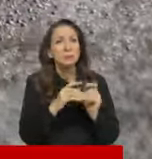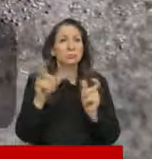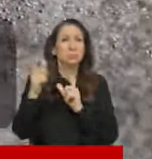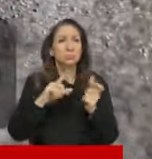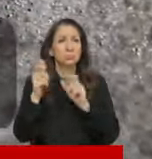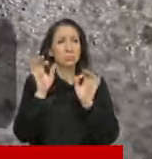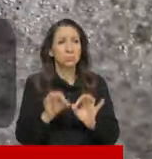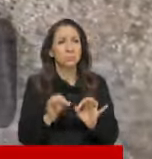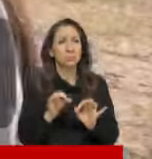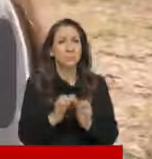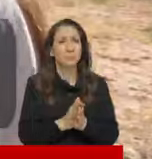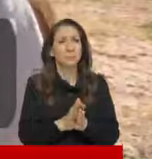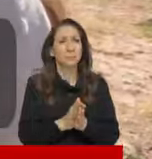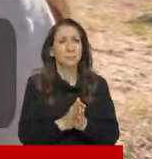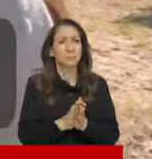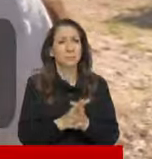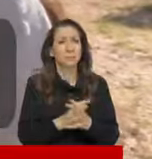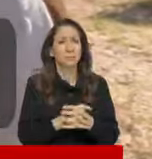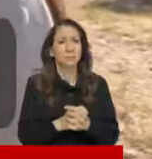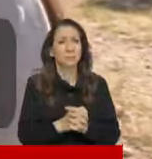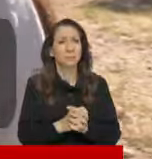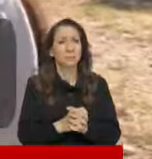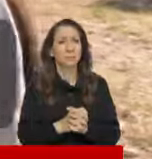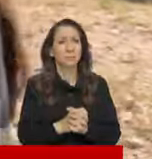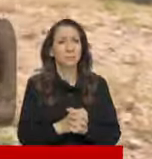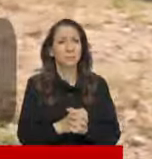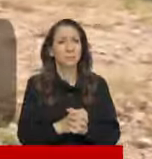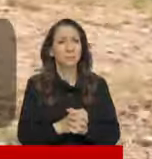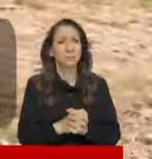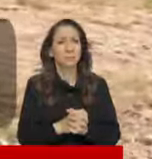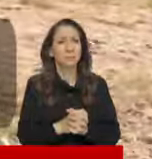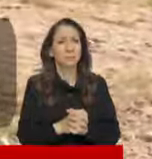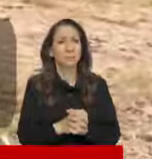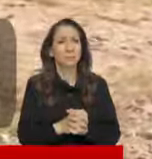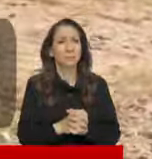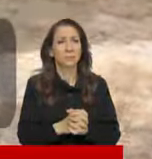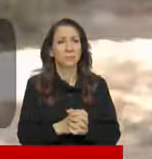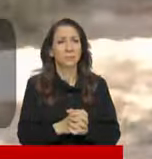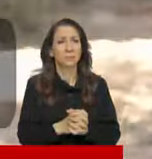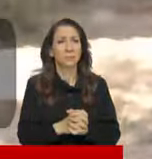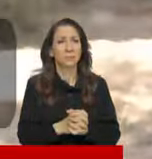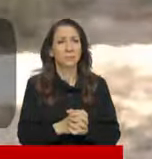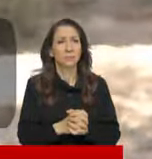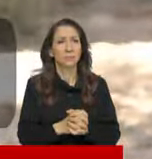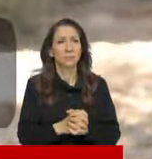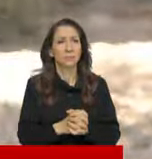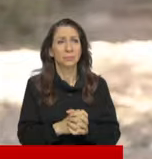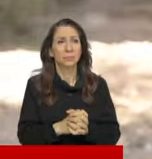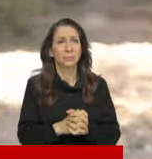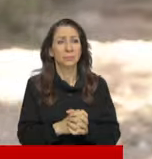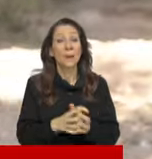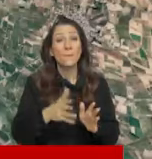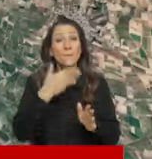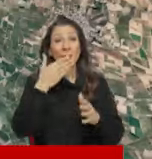başladı şapır şapır dalgalar diim böyle bağrımıza çarpıyordu şimdi ne yapıyoruz kuru göle bak bakız oturuyoruz